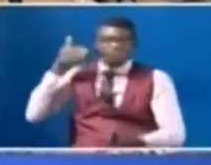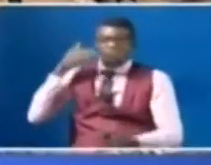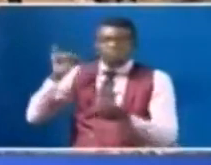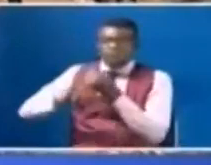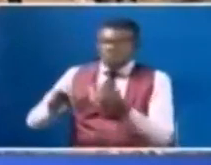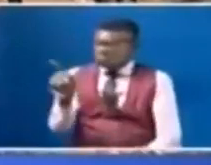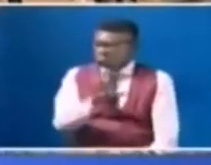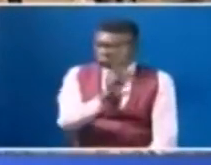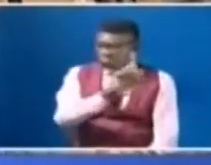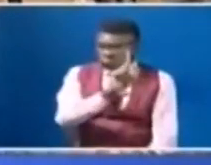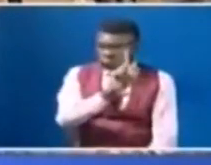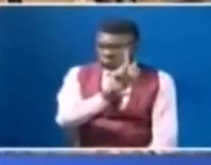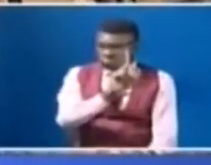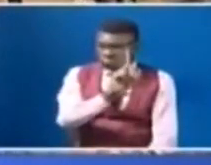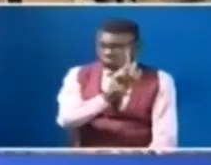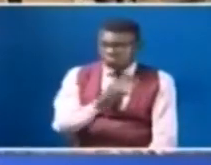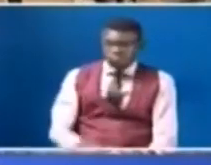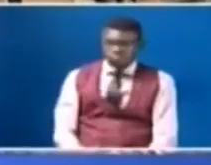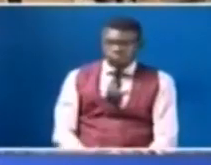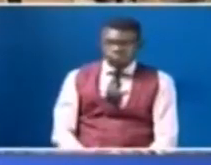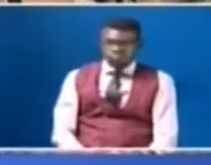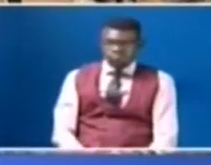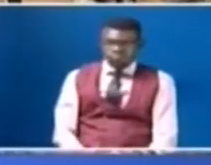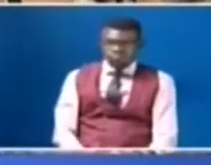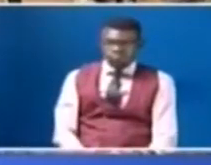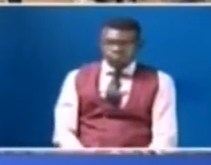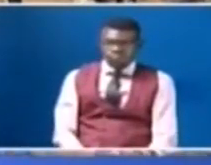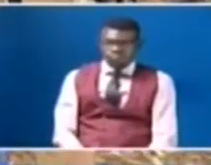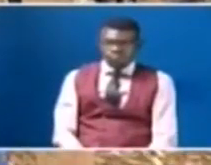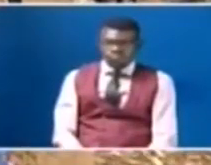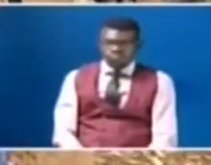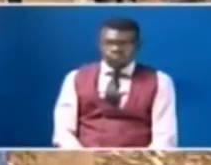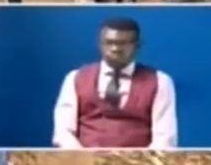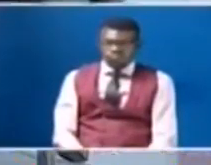tuna mama hapa ambaye hawaji. Shadrack Miti, KTN News.